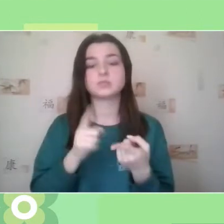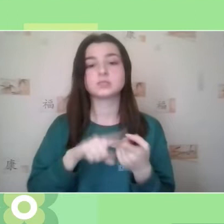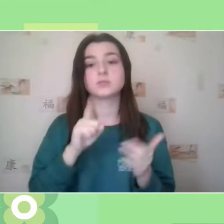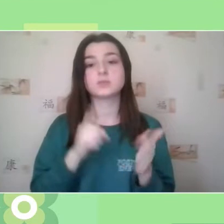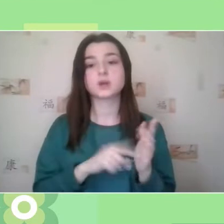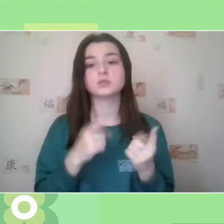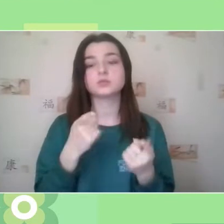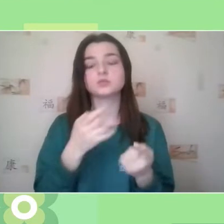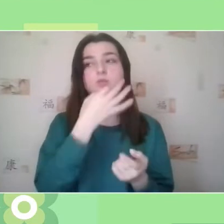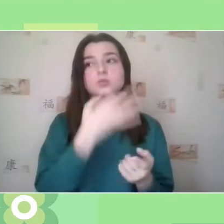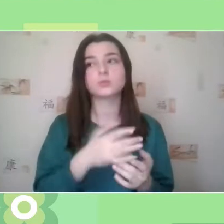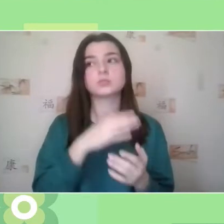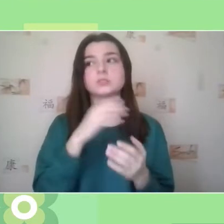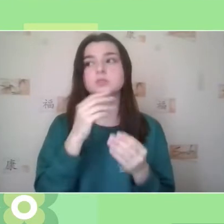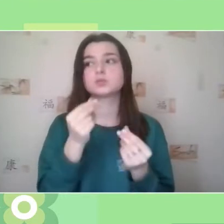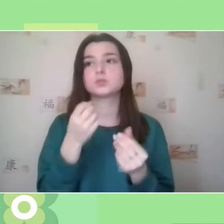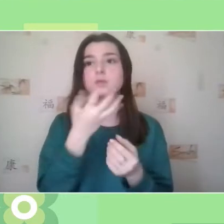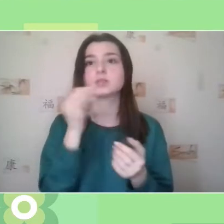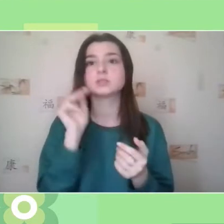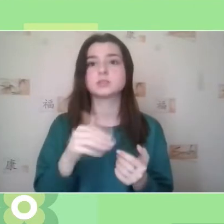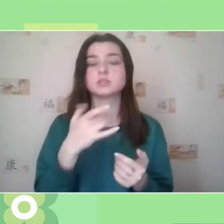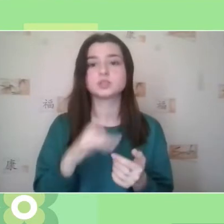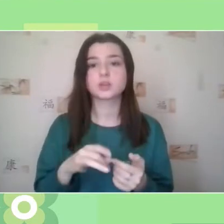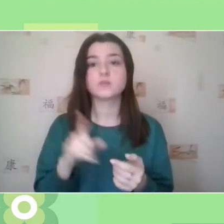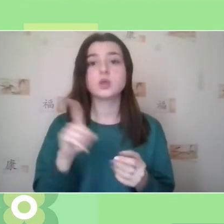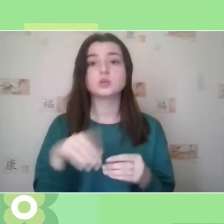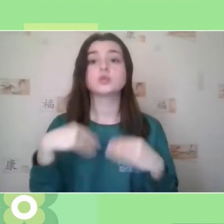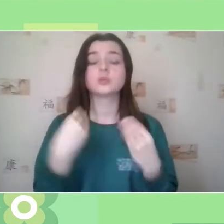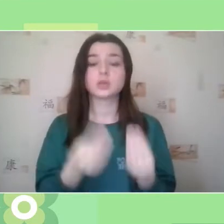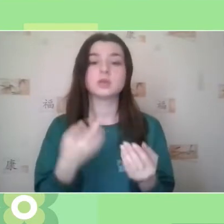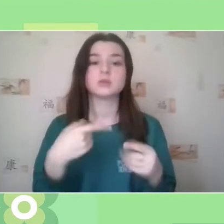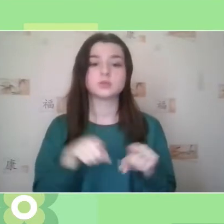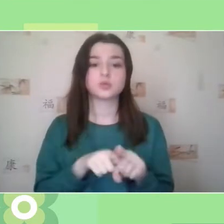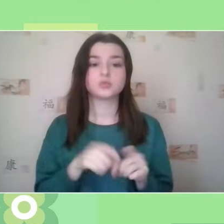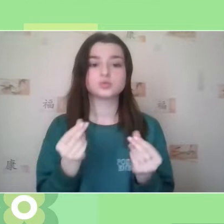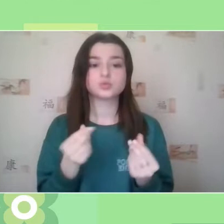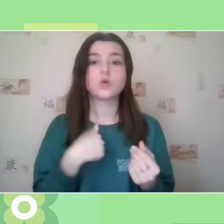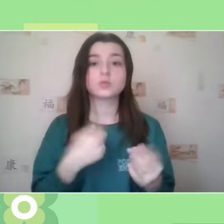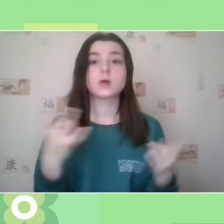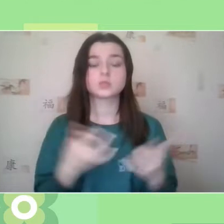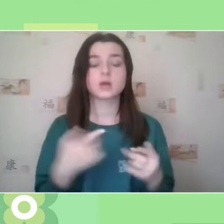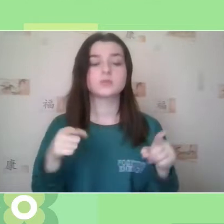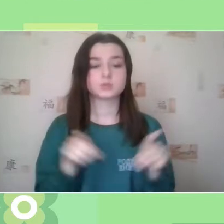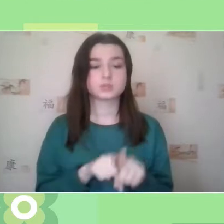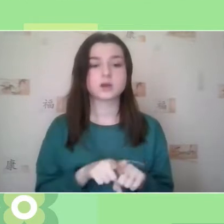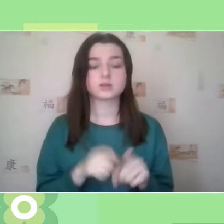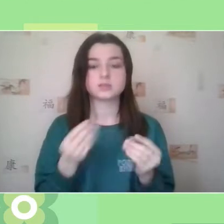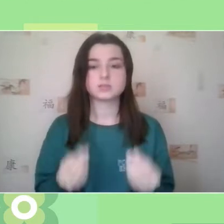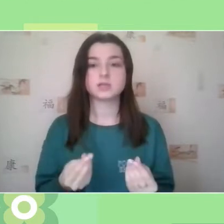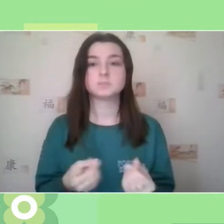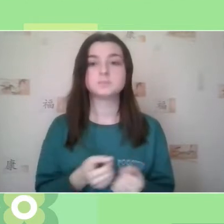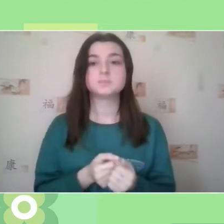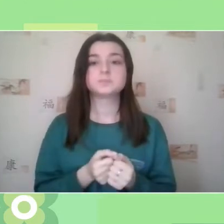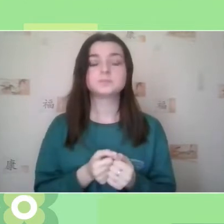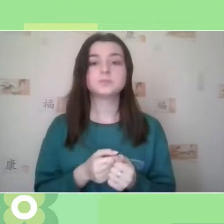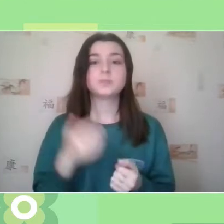подобається сума там 15 тисяч гривень, вони знають, що донор дає саме таку суму, наприклад, да? І вони кажуть, нам от треба саме стільки. І з цим є проблема